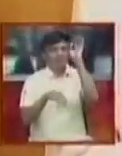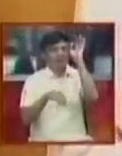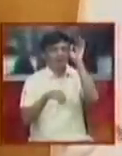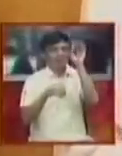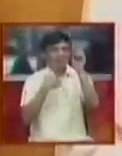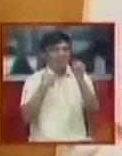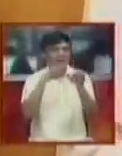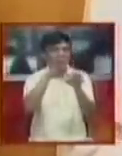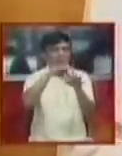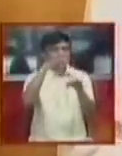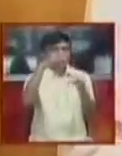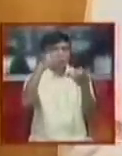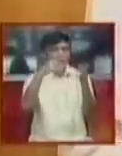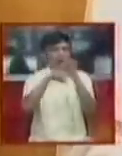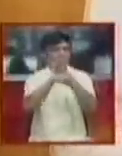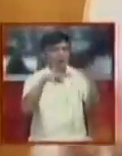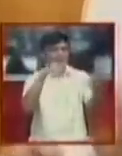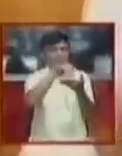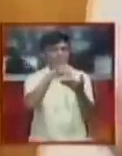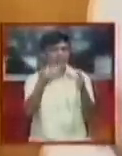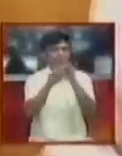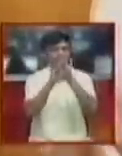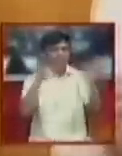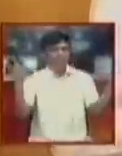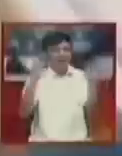may ghost students.